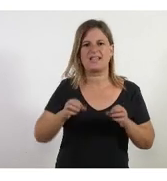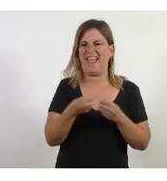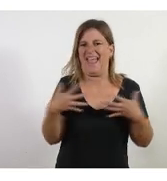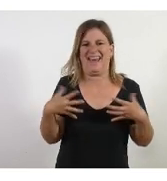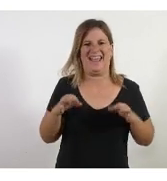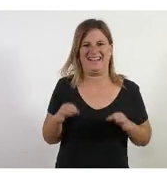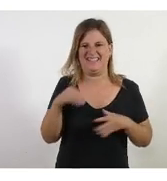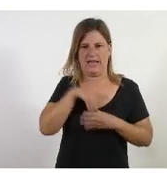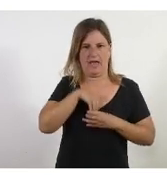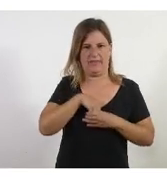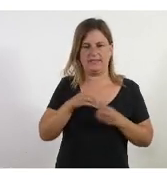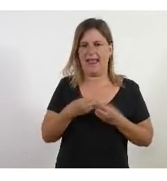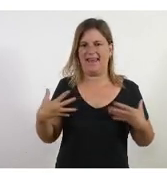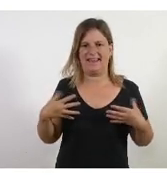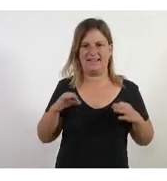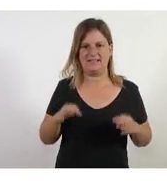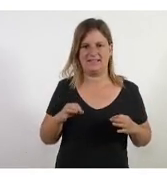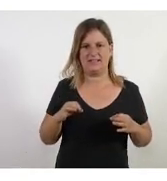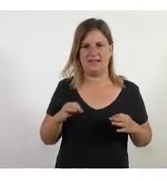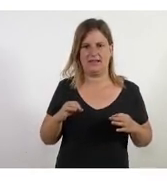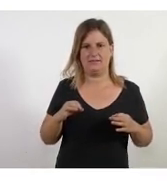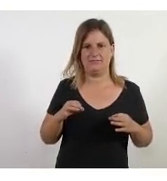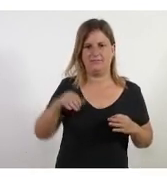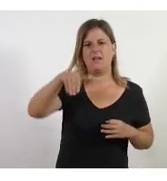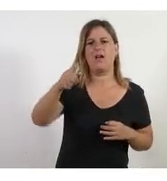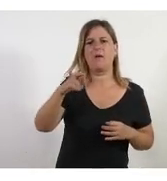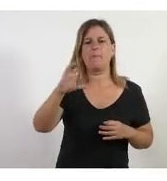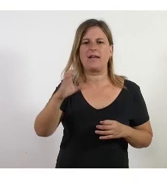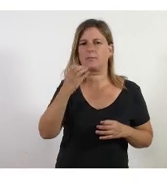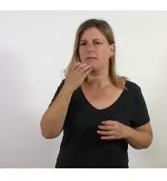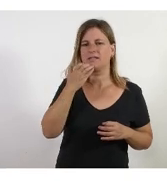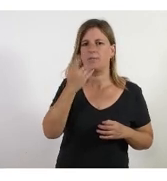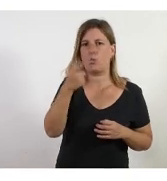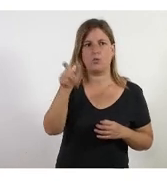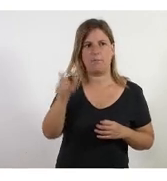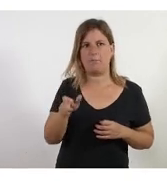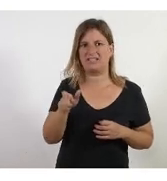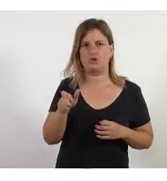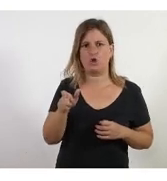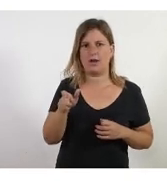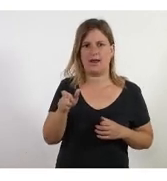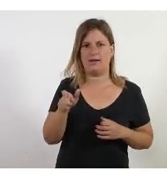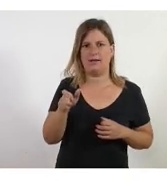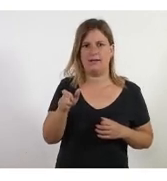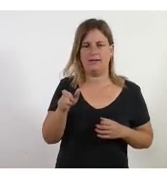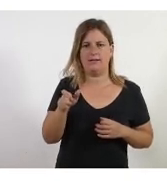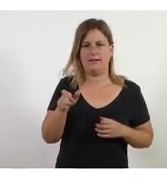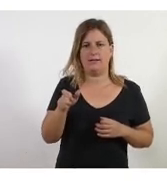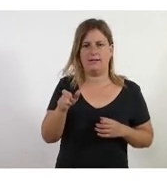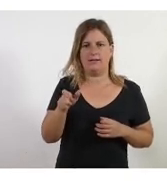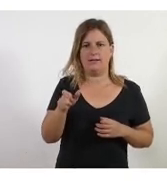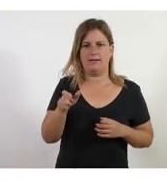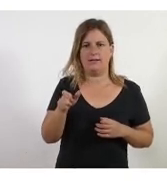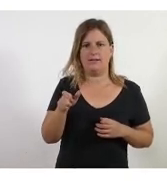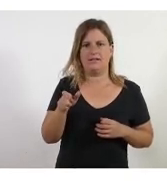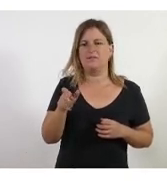I llavors, oi que Marc, quan hi ha una persona que és una persona que irradia,